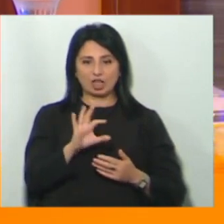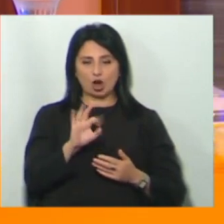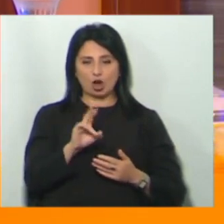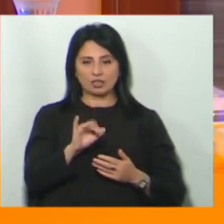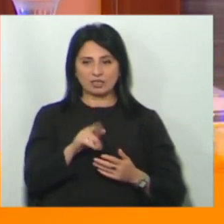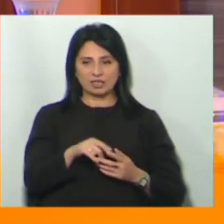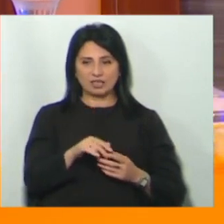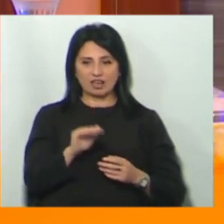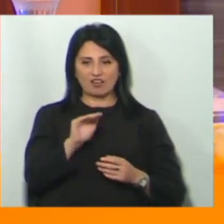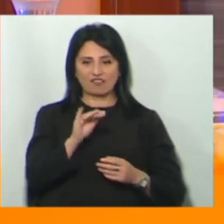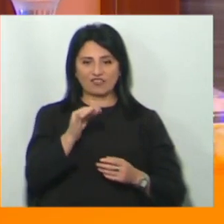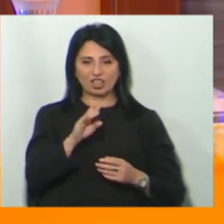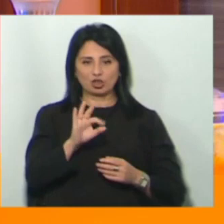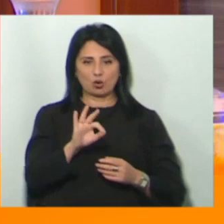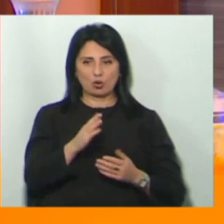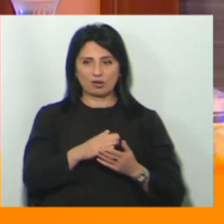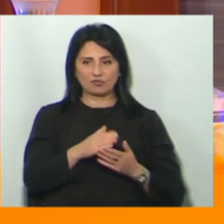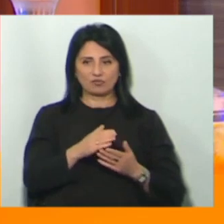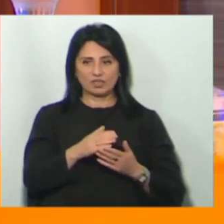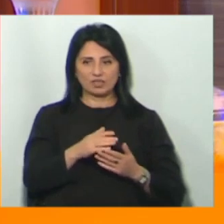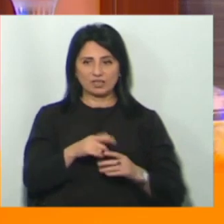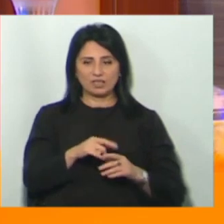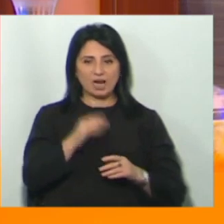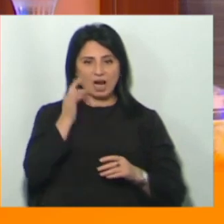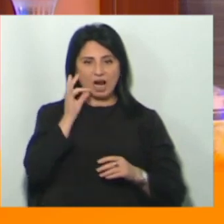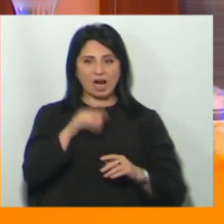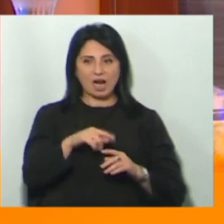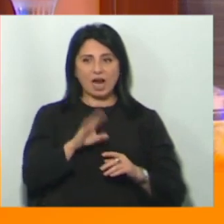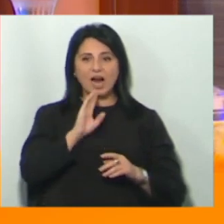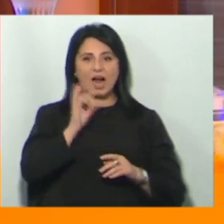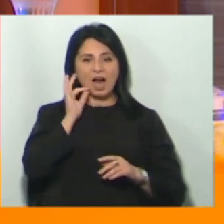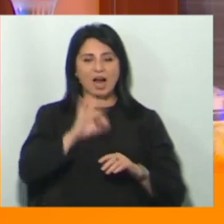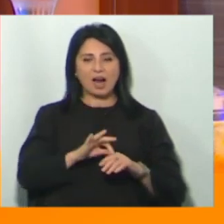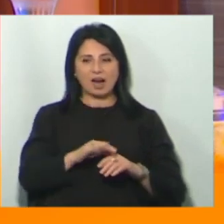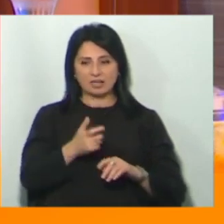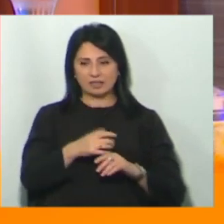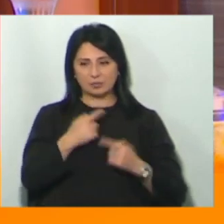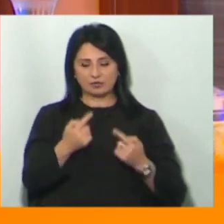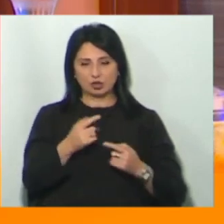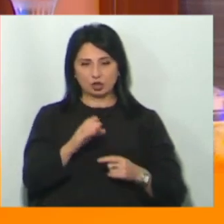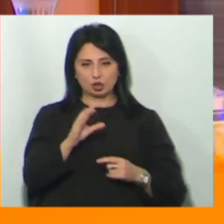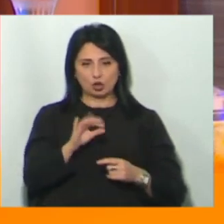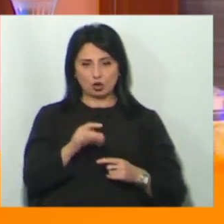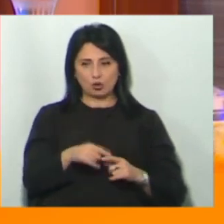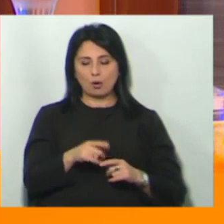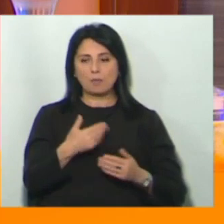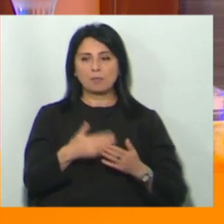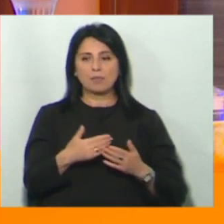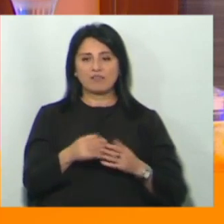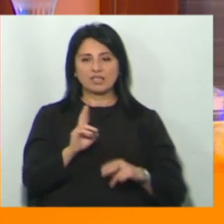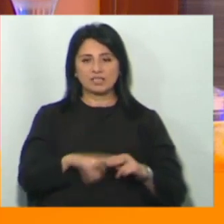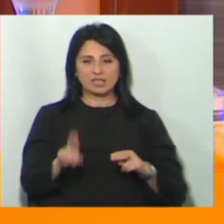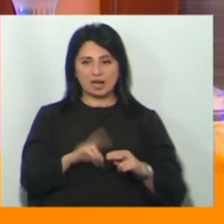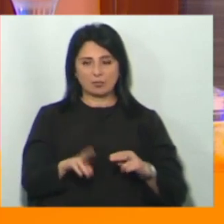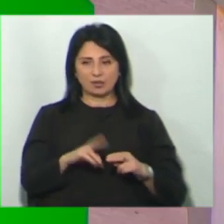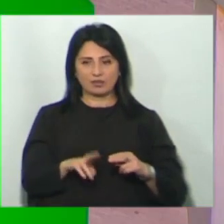ანტიოქსიდანტების წყარო და ფიტოესტროგენების წყარო, რომელიც კანს, განსაკუთრებით ქალის კანისათვის ძალიან მნიშვნელოვანი კომპონენტია. Მაგალითად,